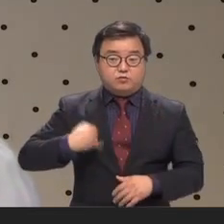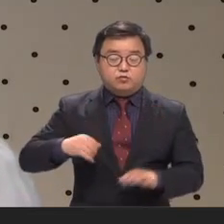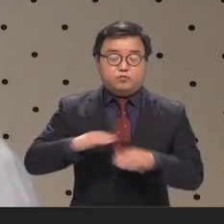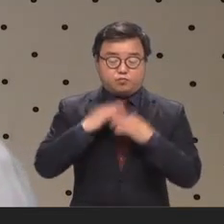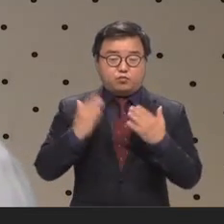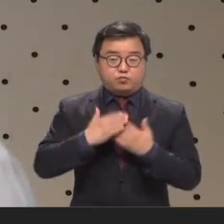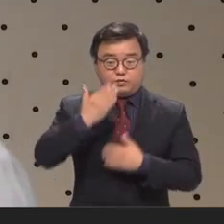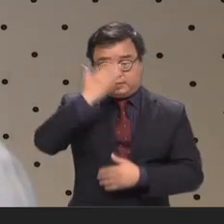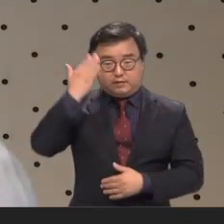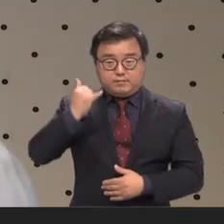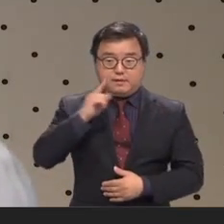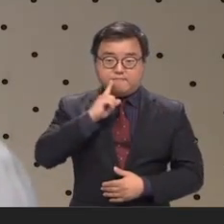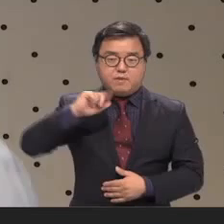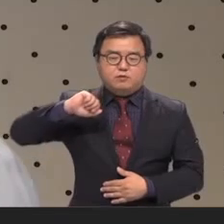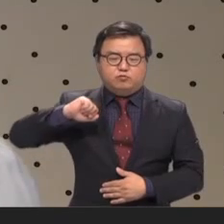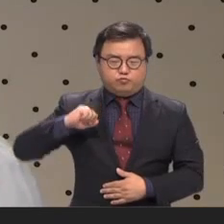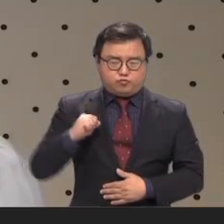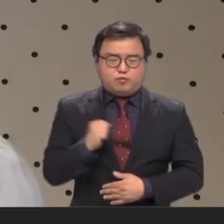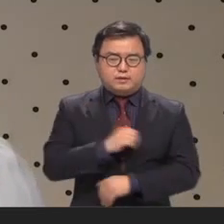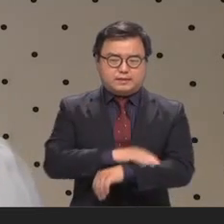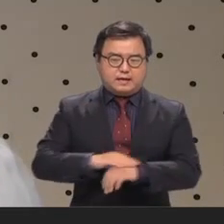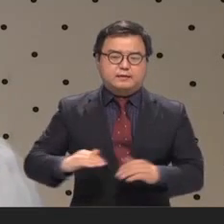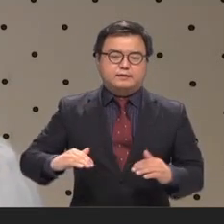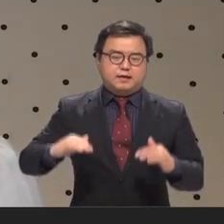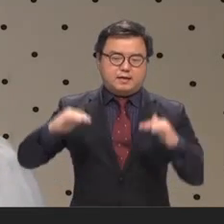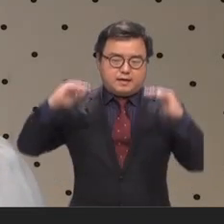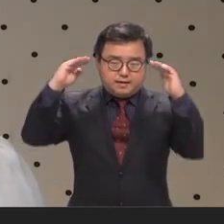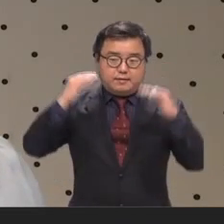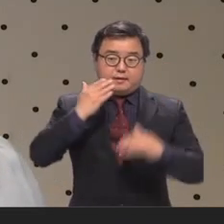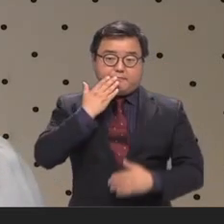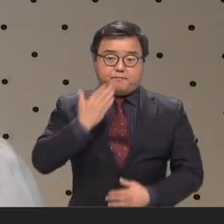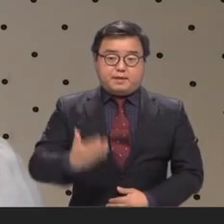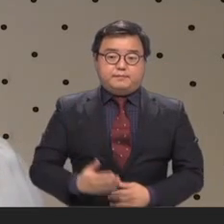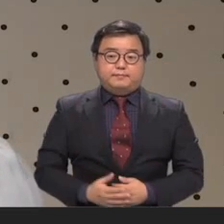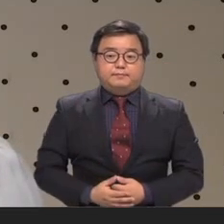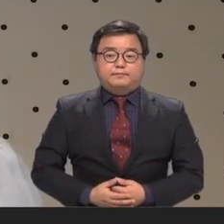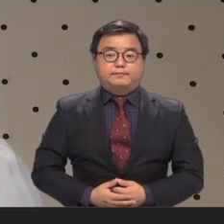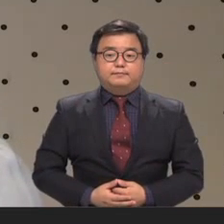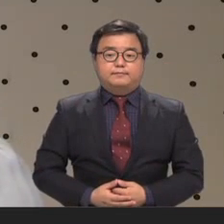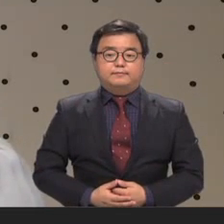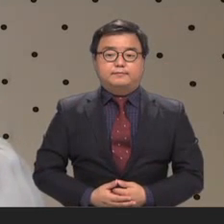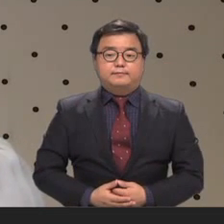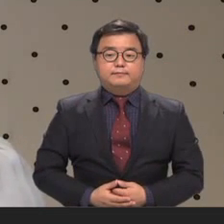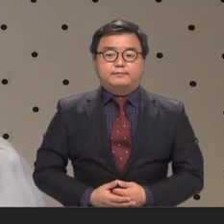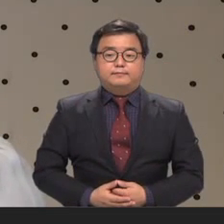말씀에 굉장히 순종하면서 잘 자랄 수 있다는 것 꼭 말씀드리고 싶습니다.